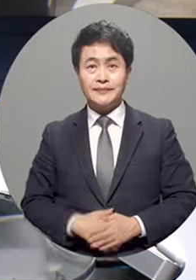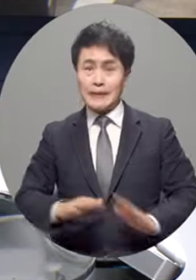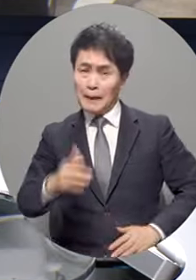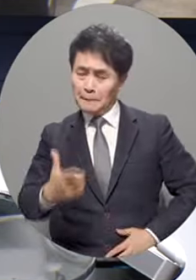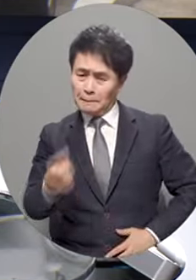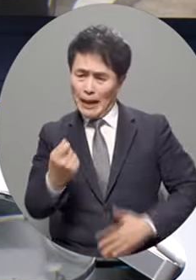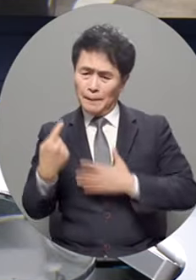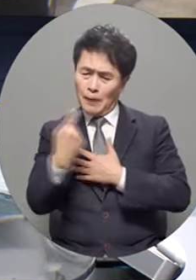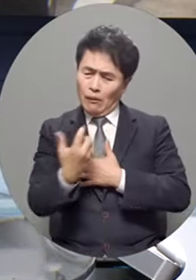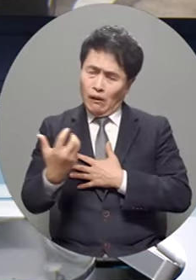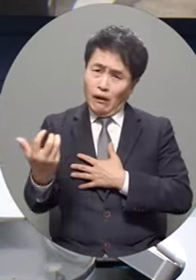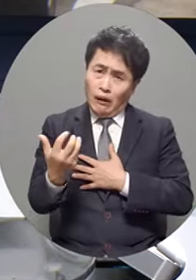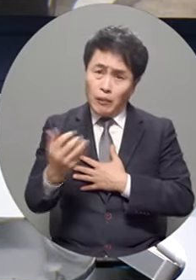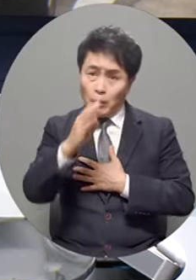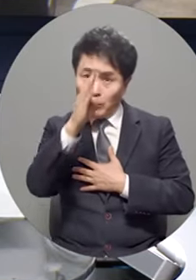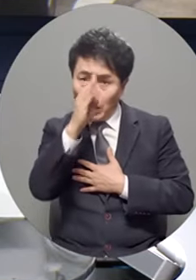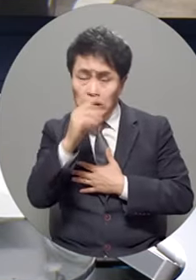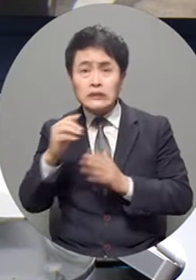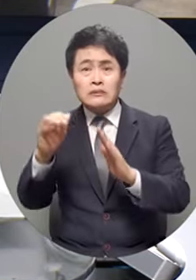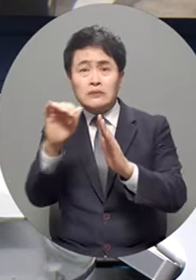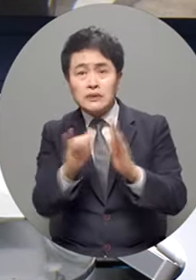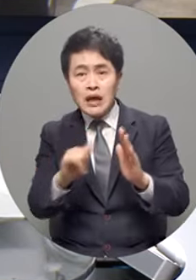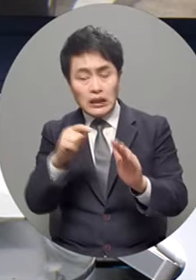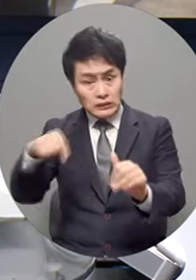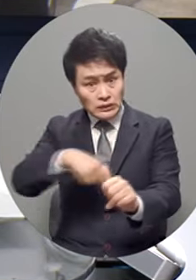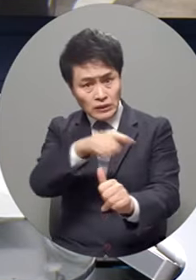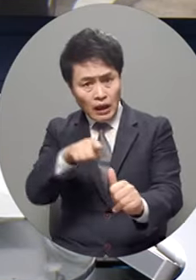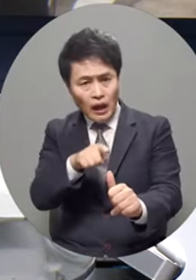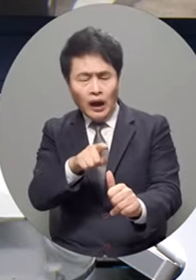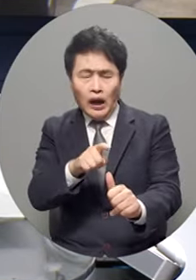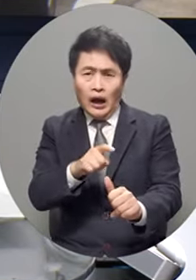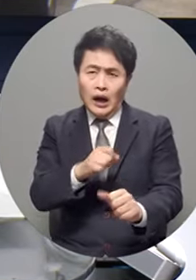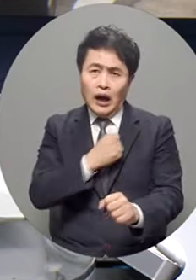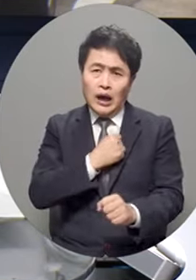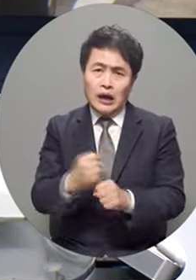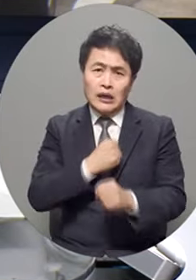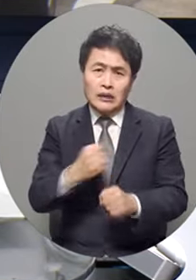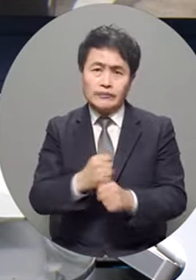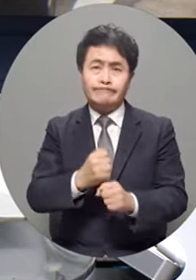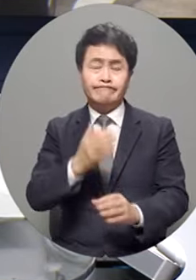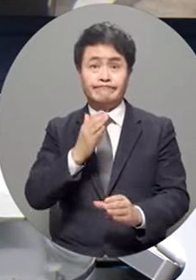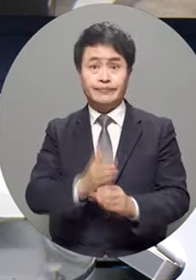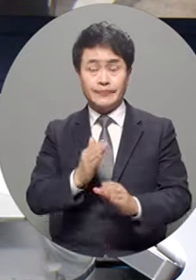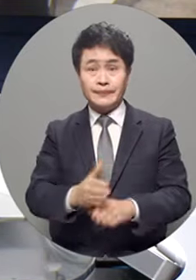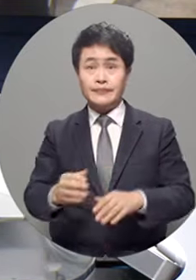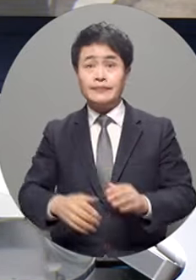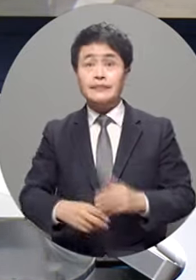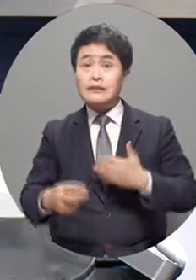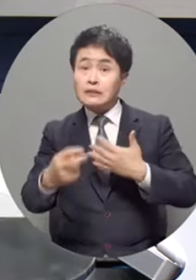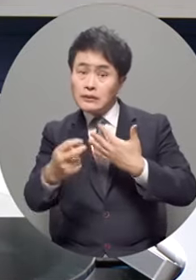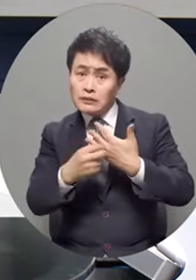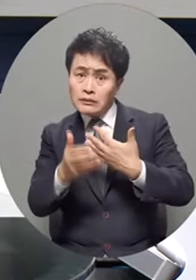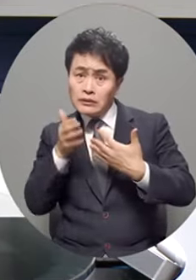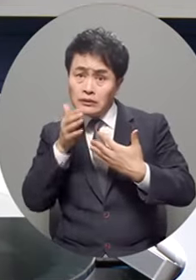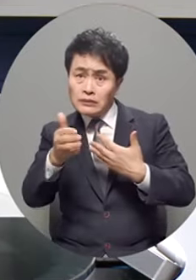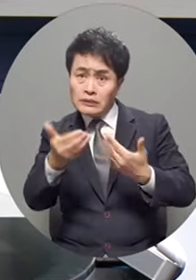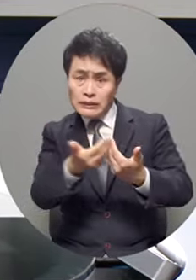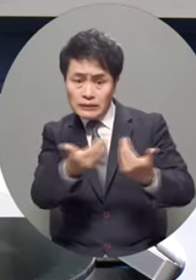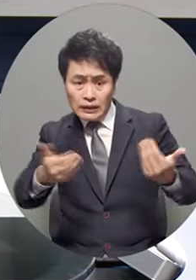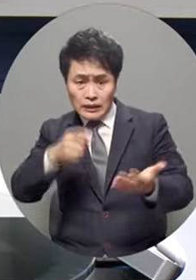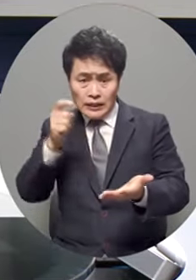당장 몸이 아픈 환자들과 그 가족들은 이 상황이 더 급박하고 불안할 수밖에 없을 텐데요. 전공의들이 떠난